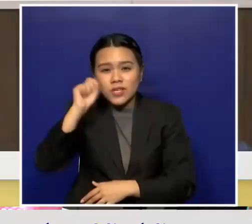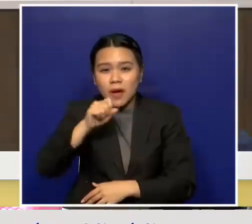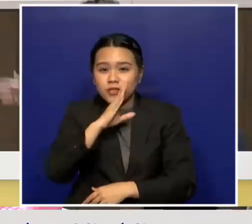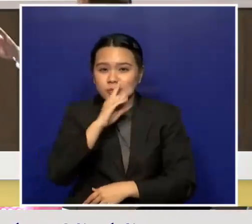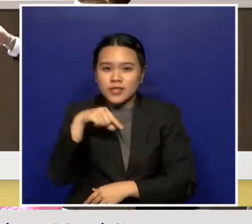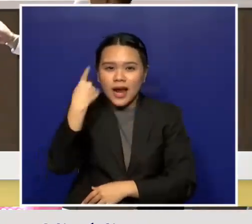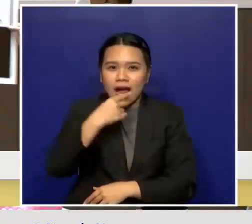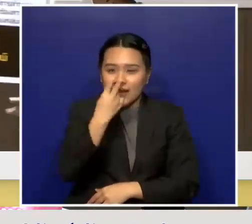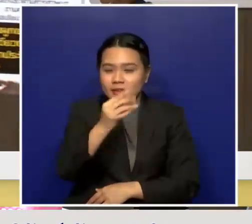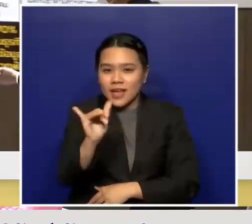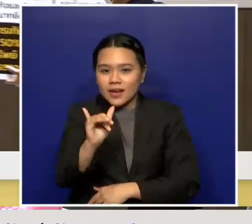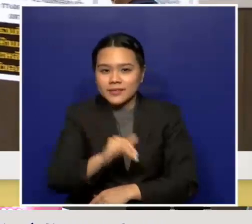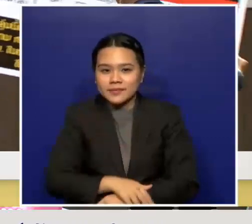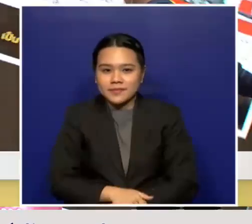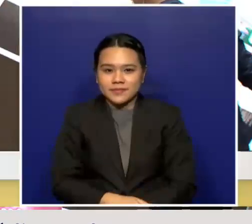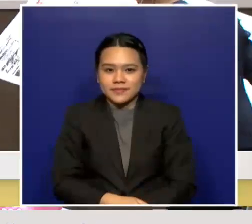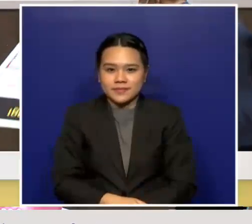ไม่เห็น เ